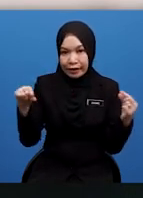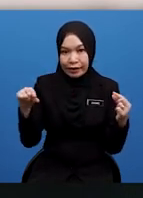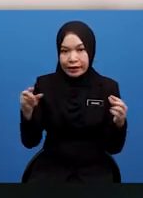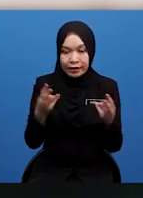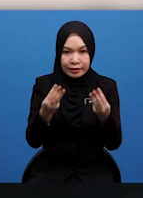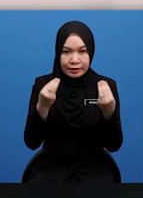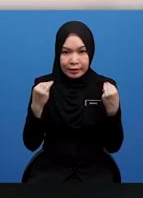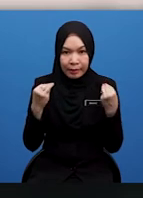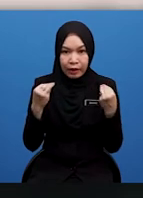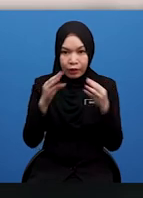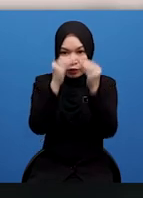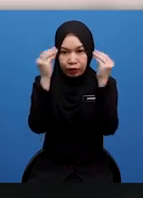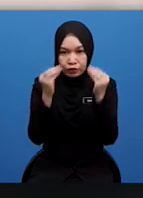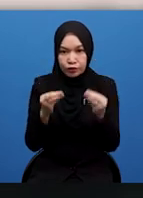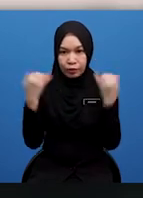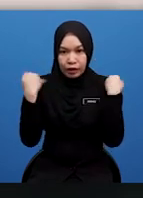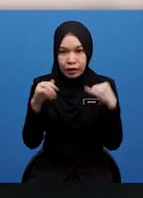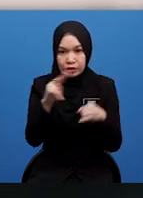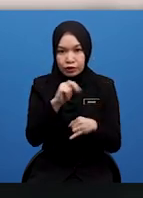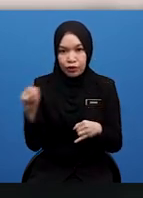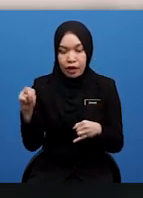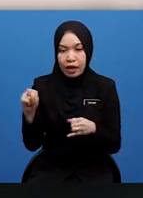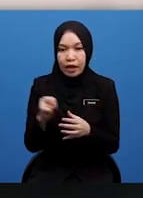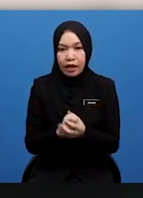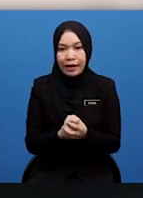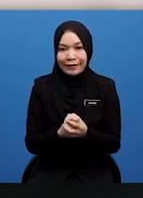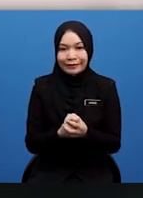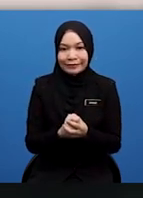berkehendakkan jumlah jualan produk asas tani.